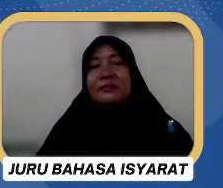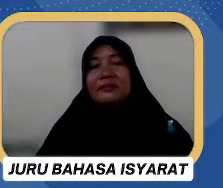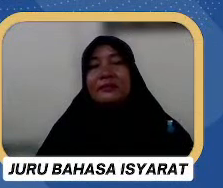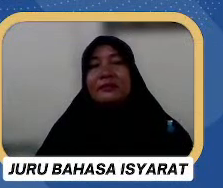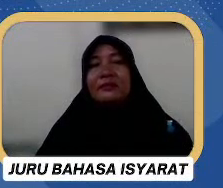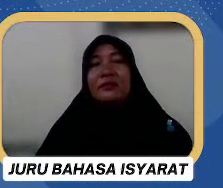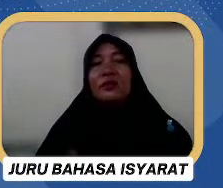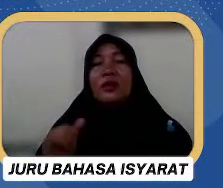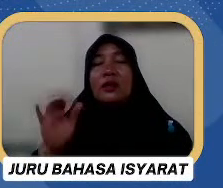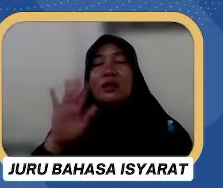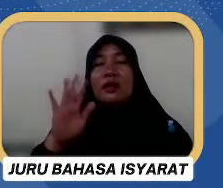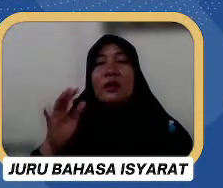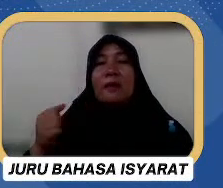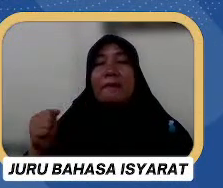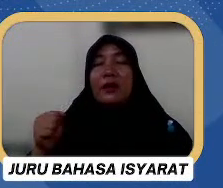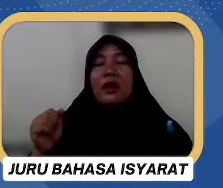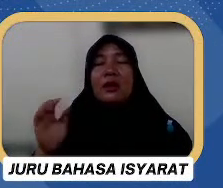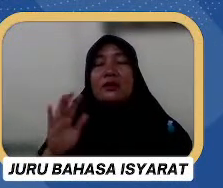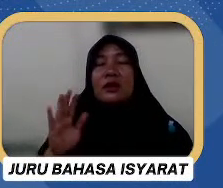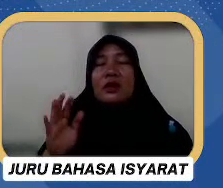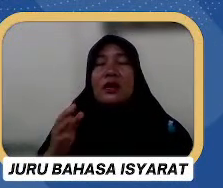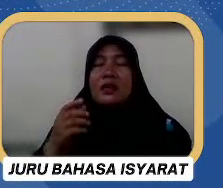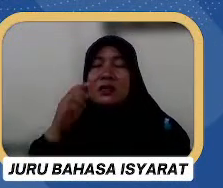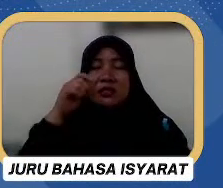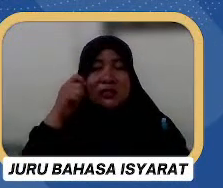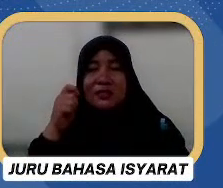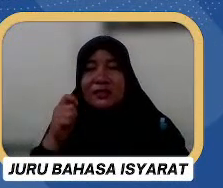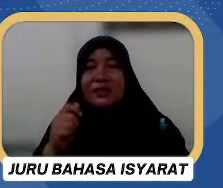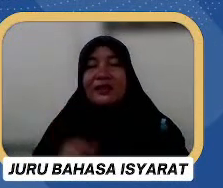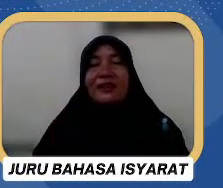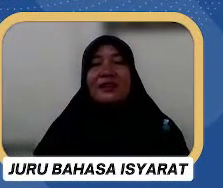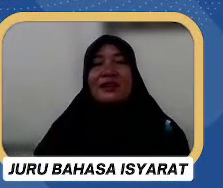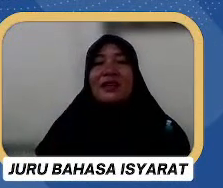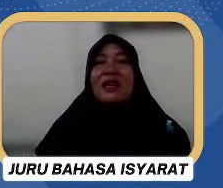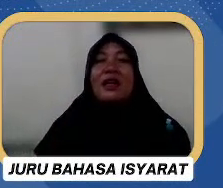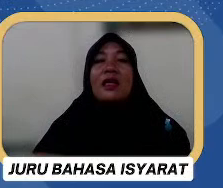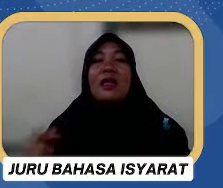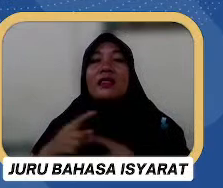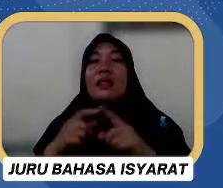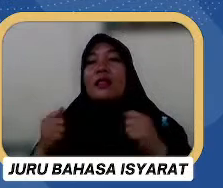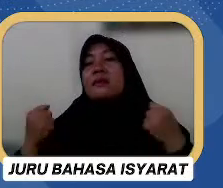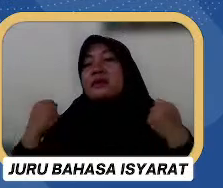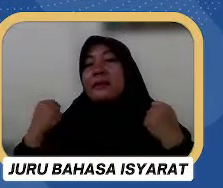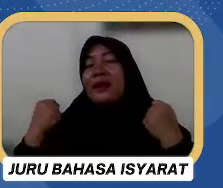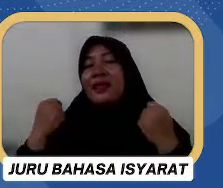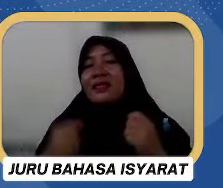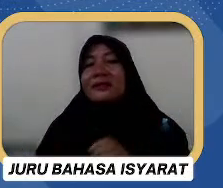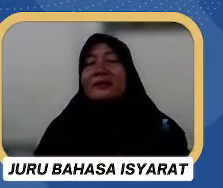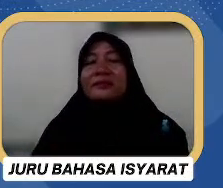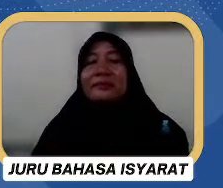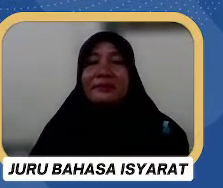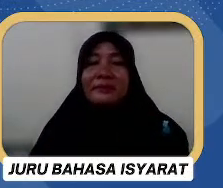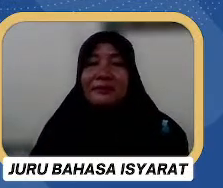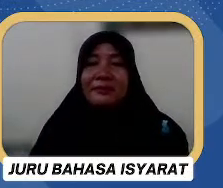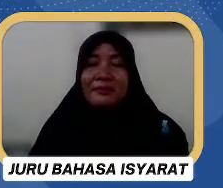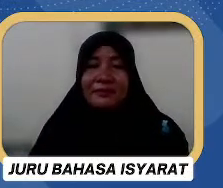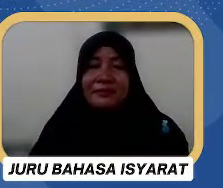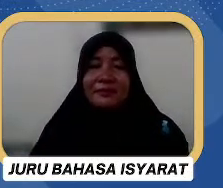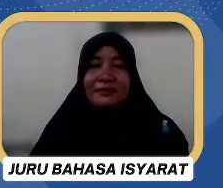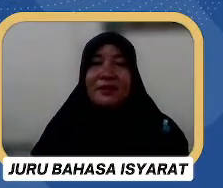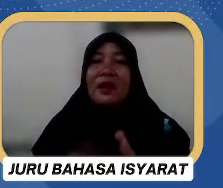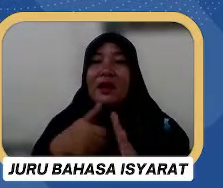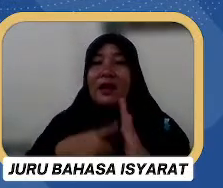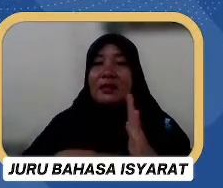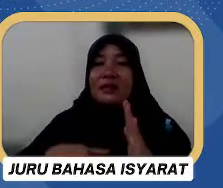jangan putus asa dan jangan berkecil hati ya teman-teman ya. Dan saya ingin mengambil kesimpulan dari acara hari ini dan